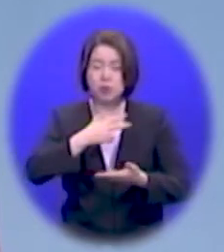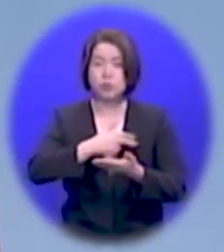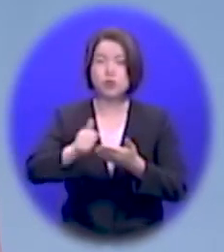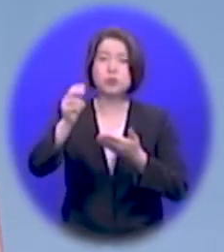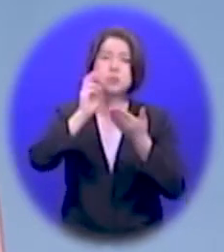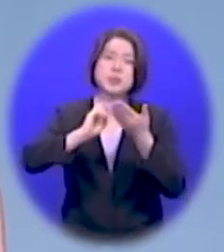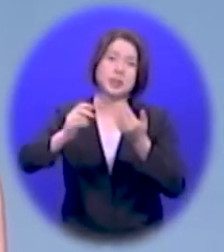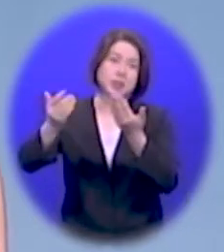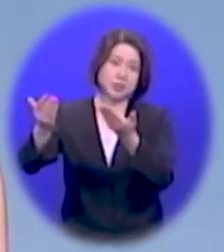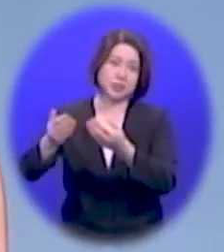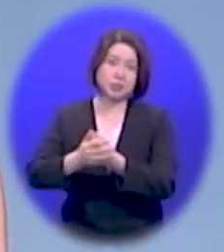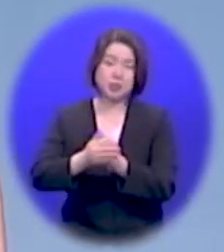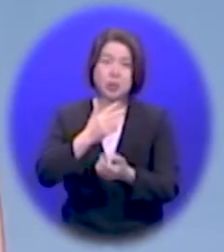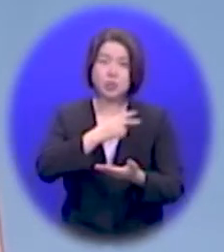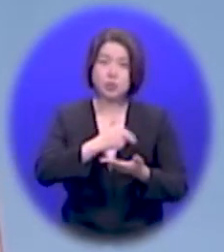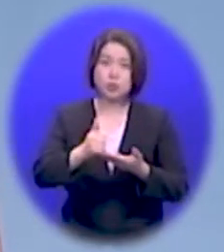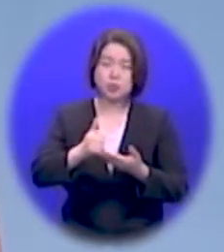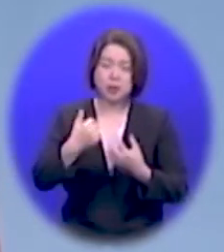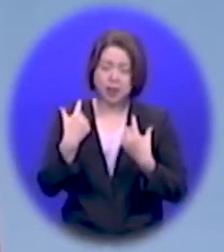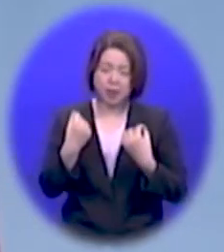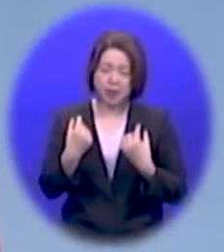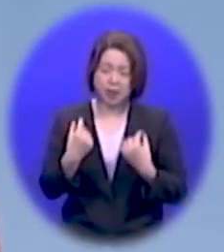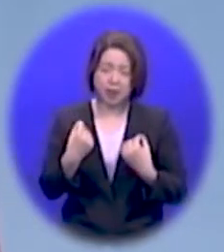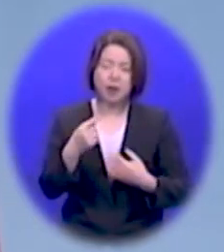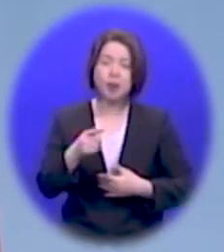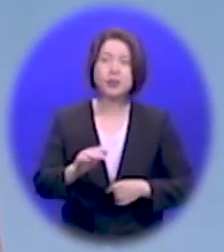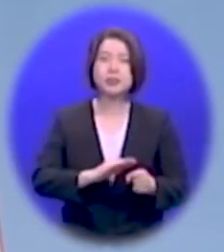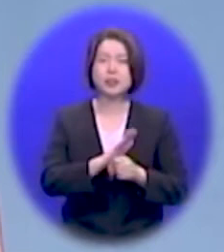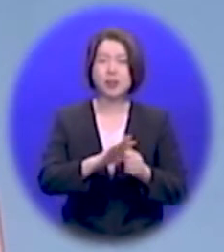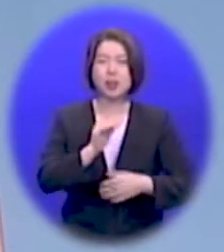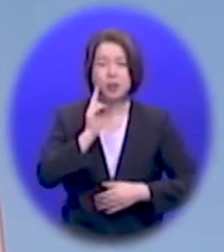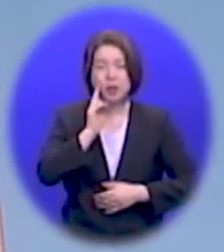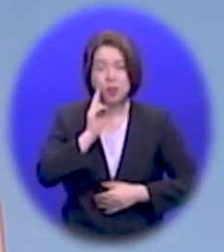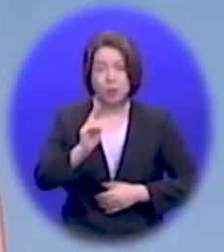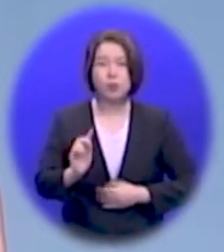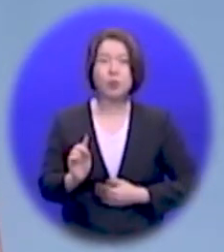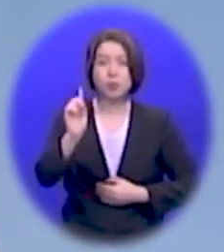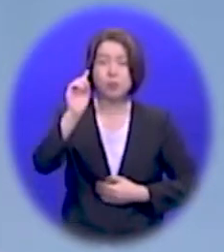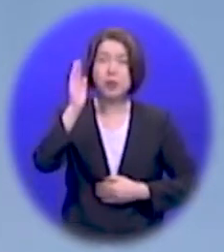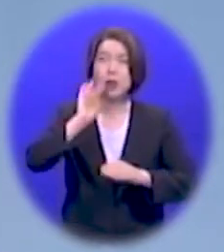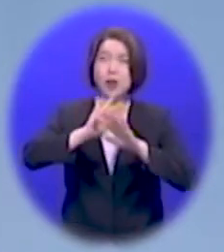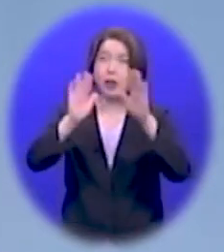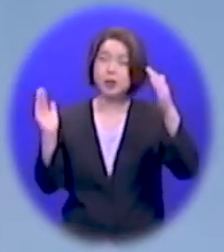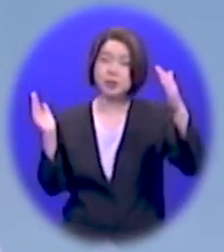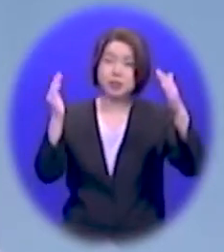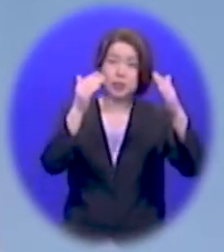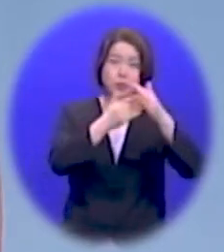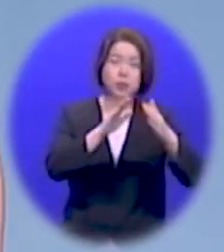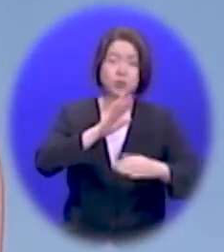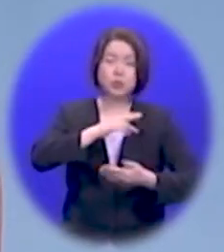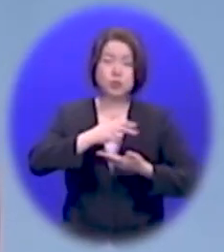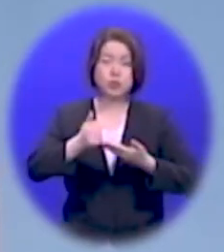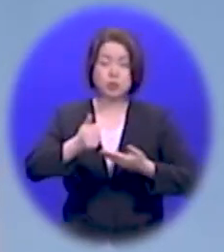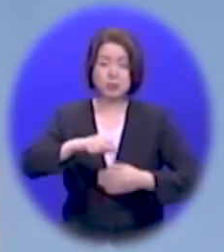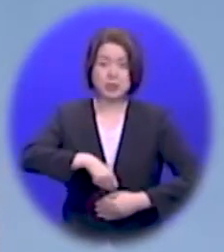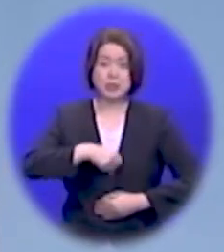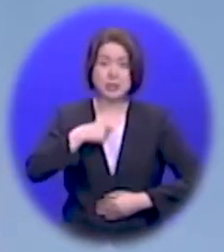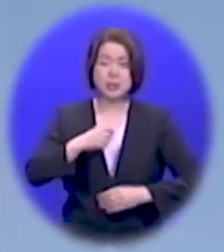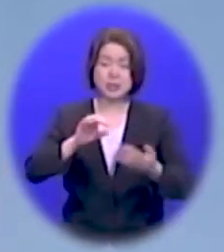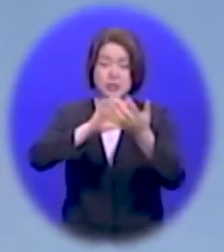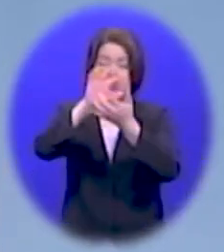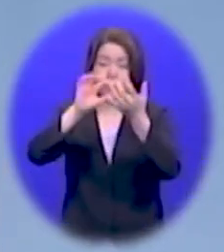하렵니다 주님의 한결같은 그 사람 너무 높아서 하 늘에 이르고 주님의 진실 하심 구름에 까지